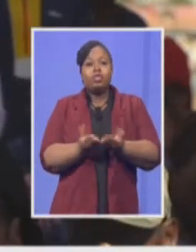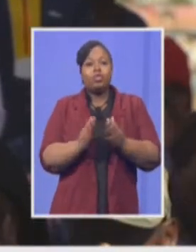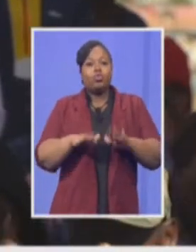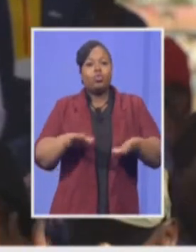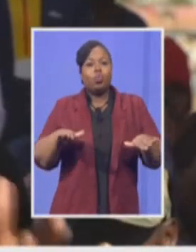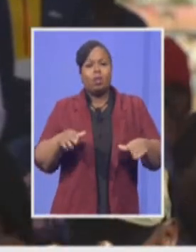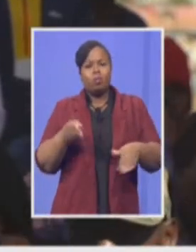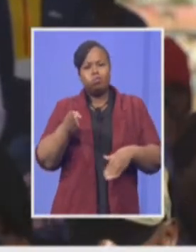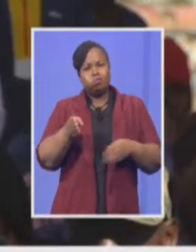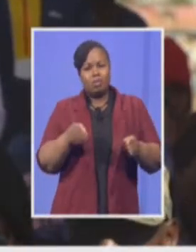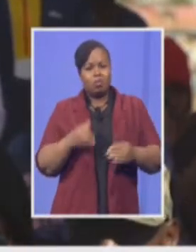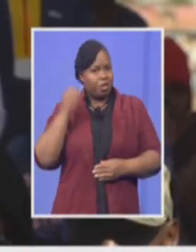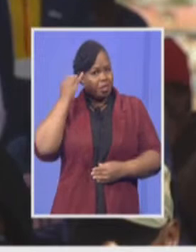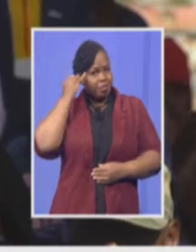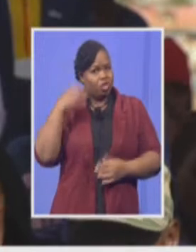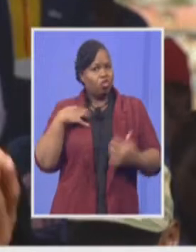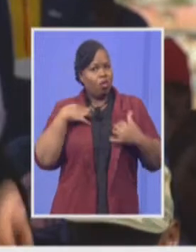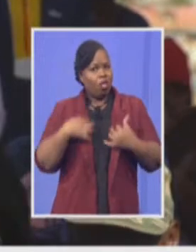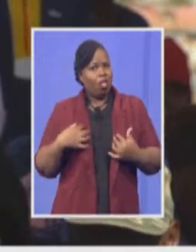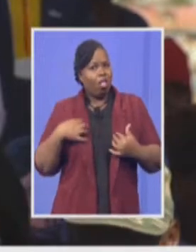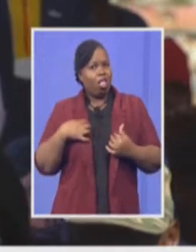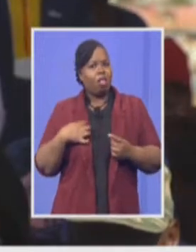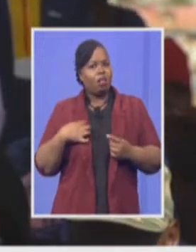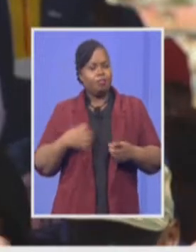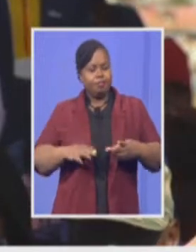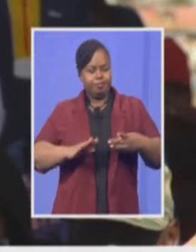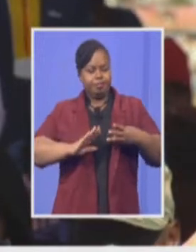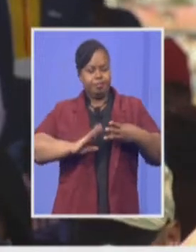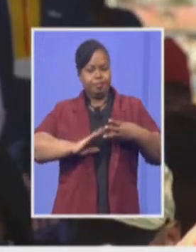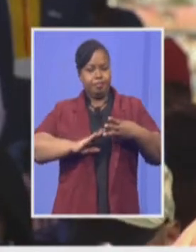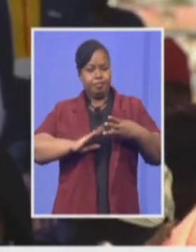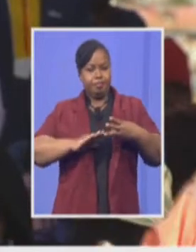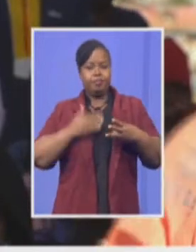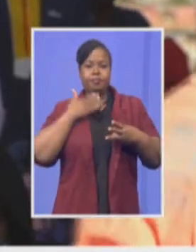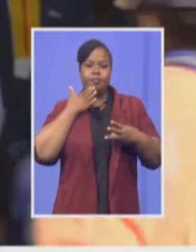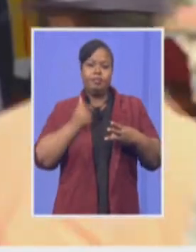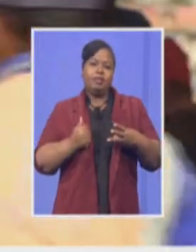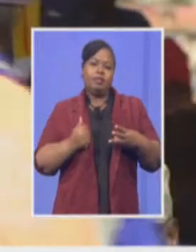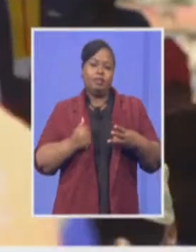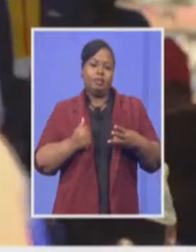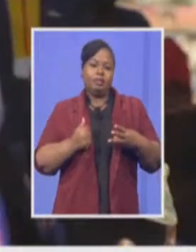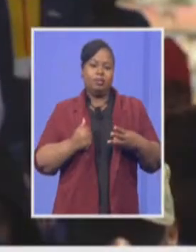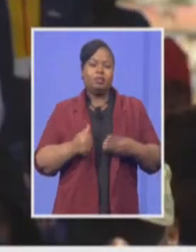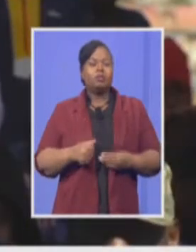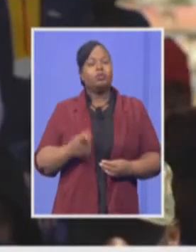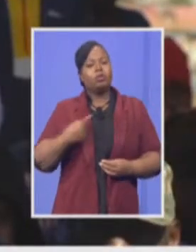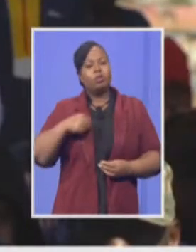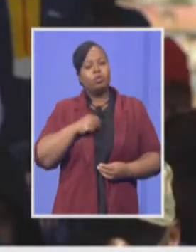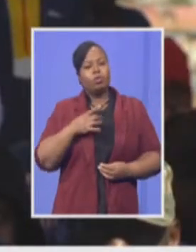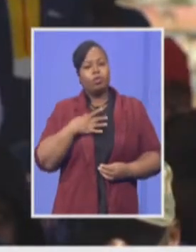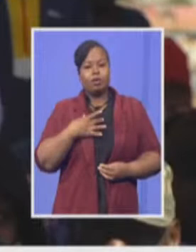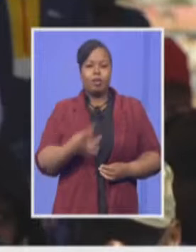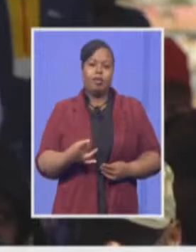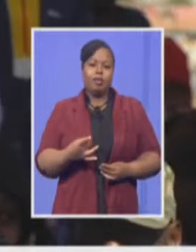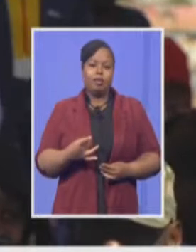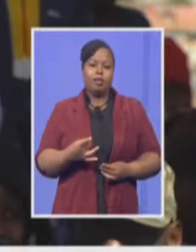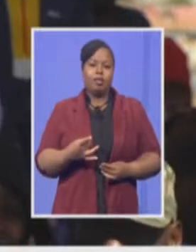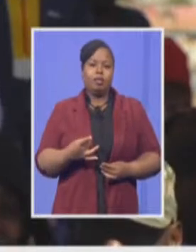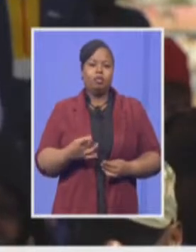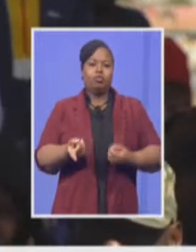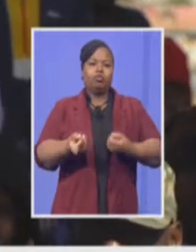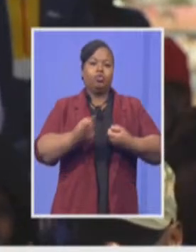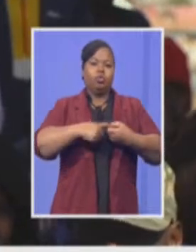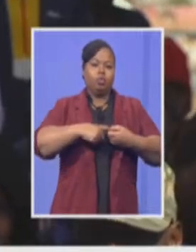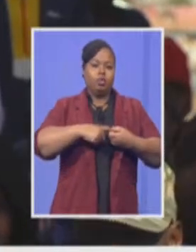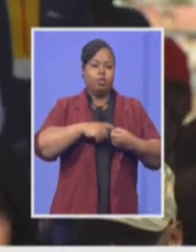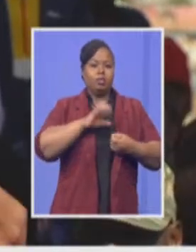that trauma eyenzakalayo eyesithathu siyacela ukuthi ke siyathanda ukuthi sijoine